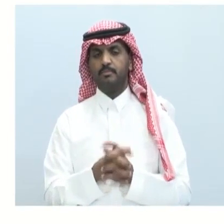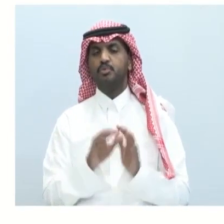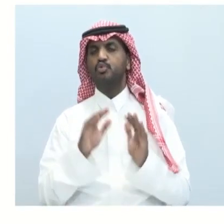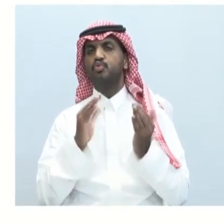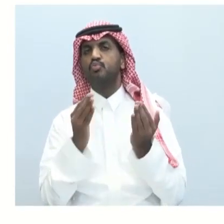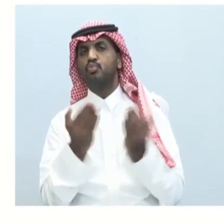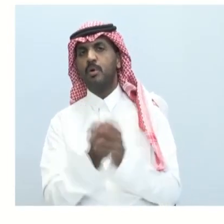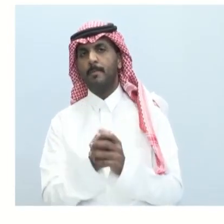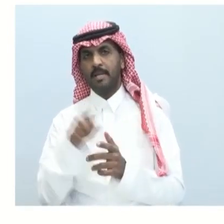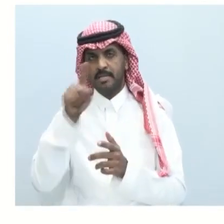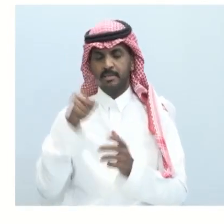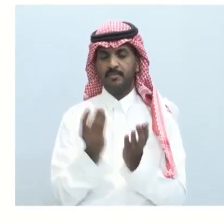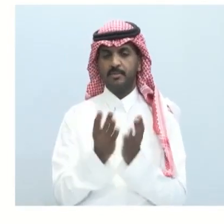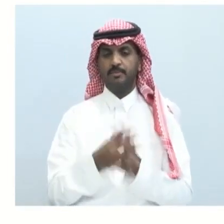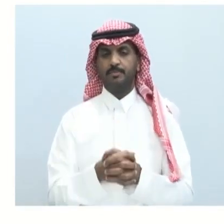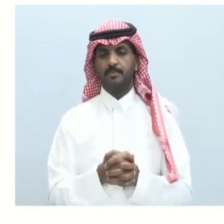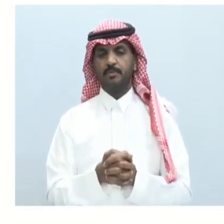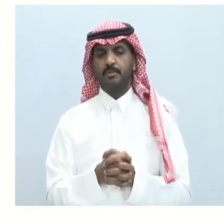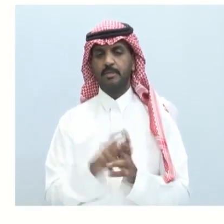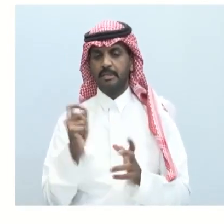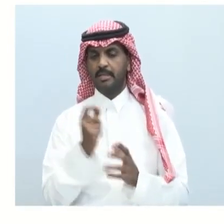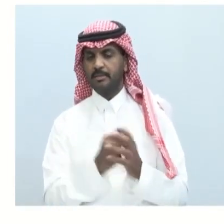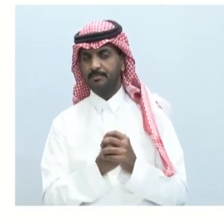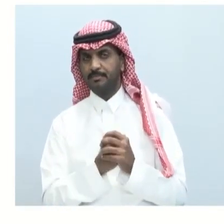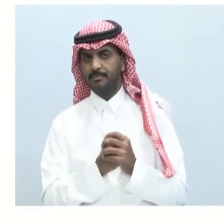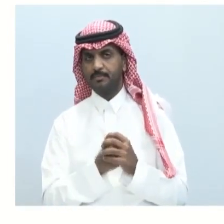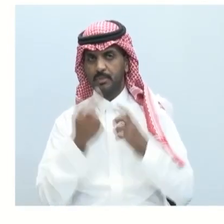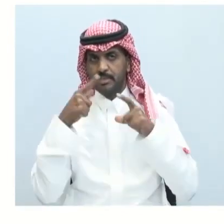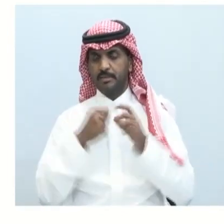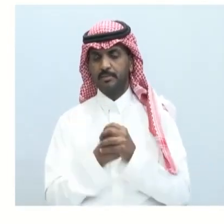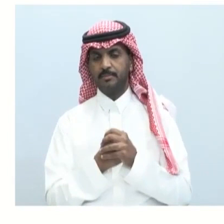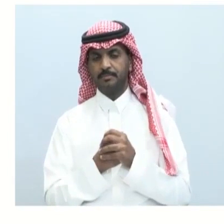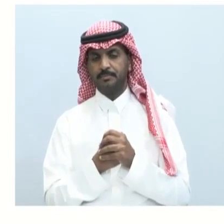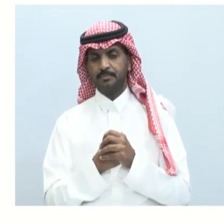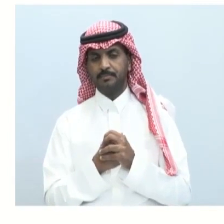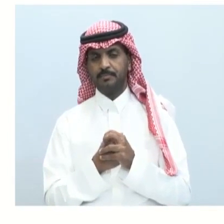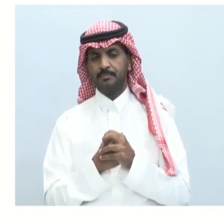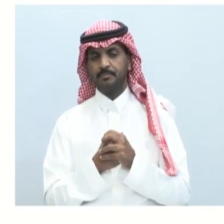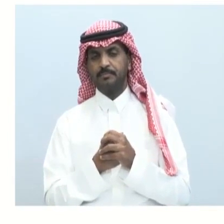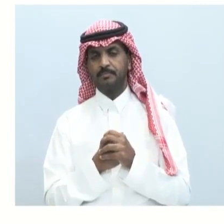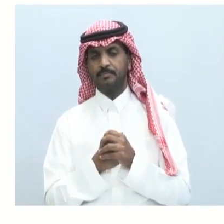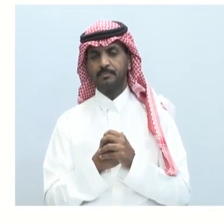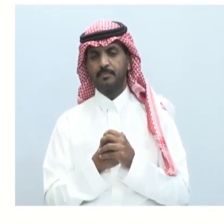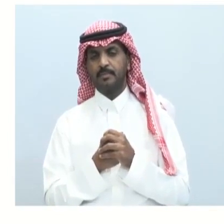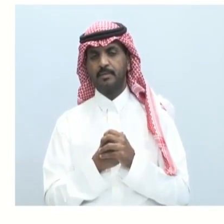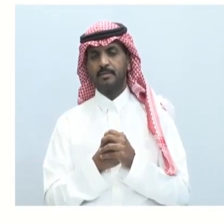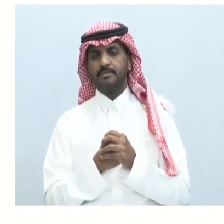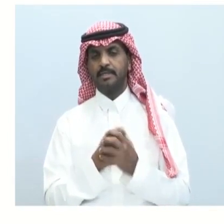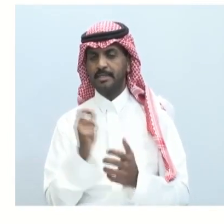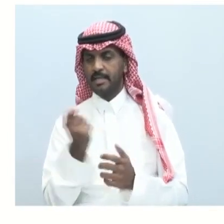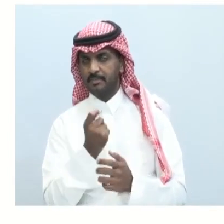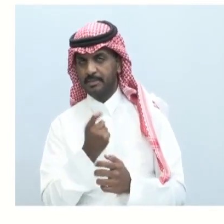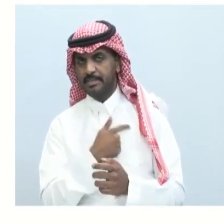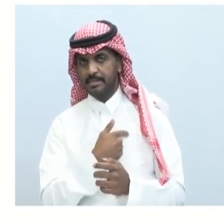الاسئله في درسنا لهذا اليوم عندما نريد ان نستعرض الدرس الموجود امامكم عند كتابه